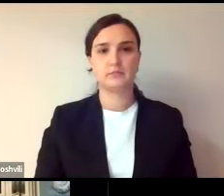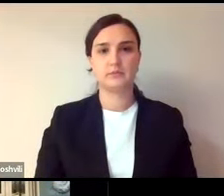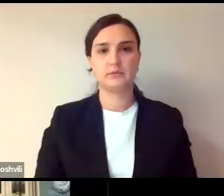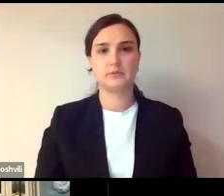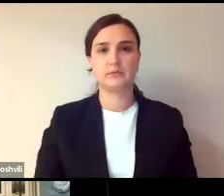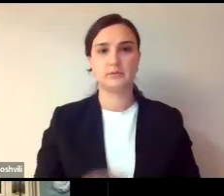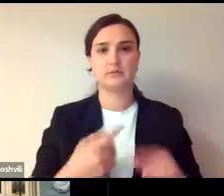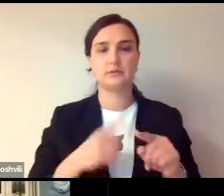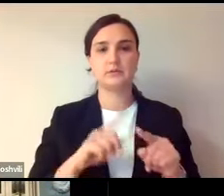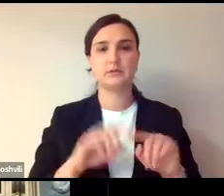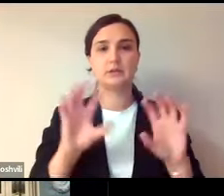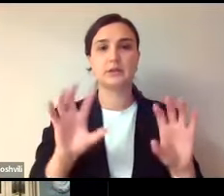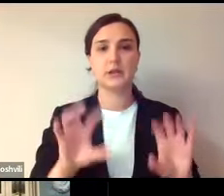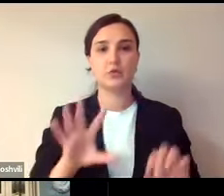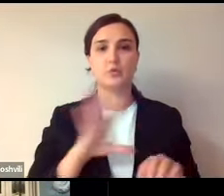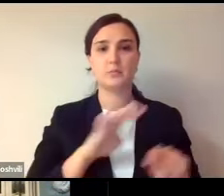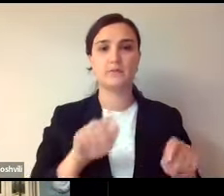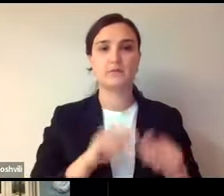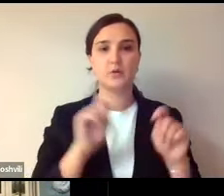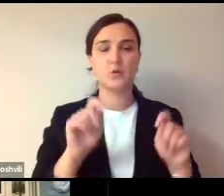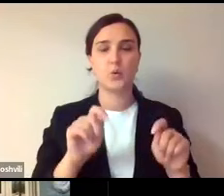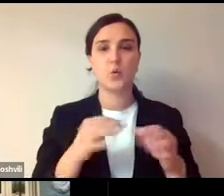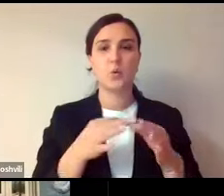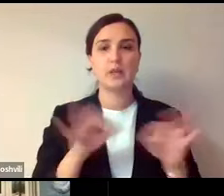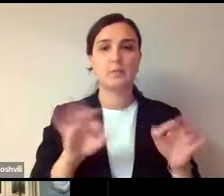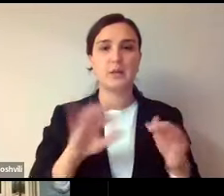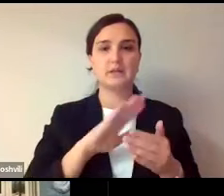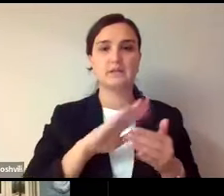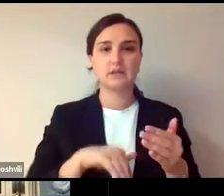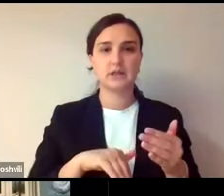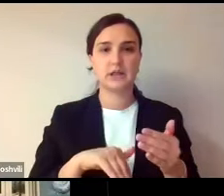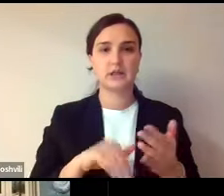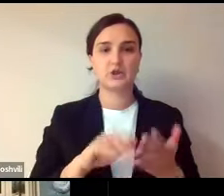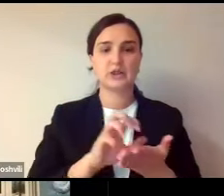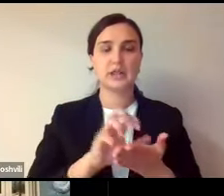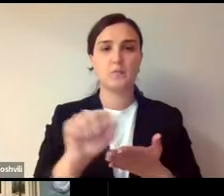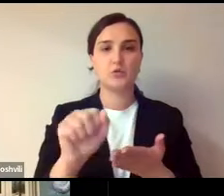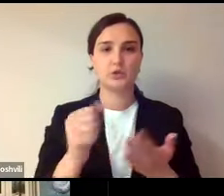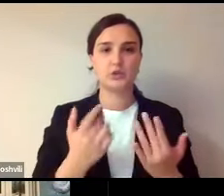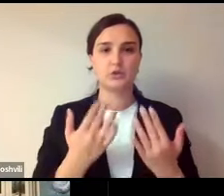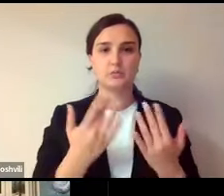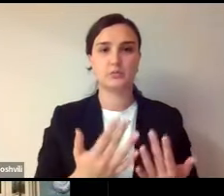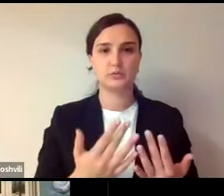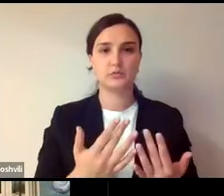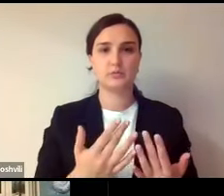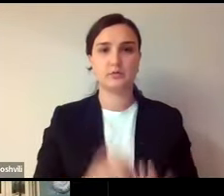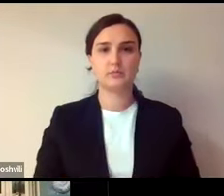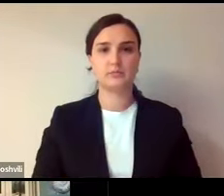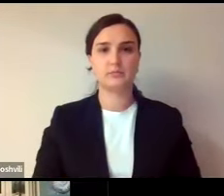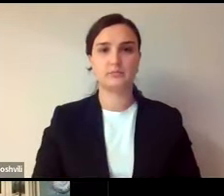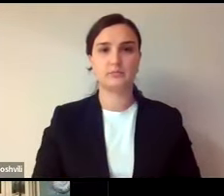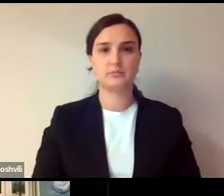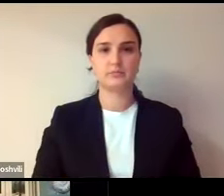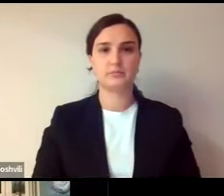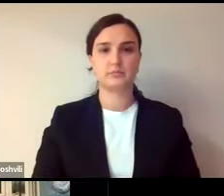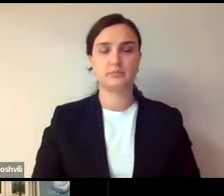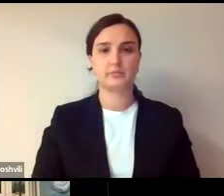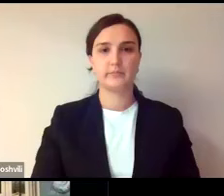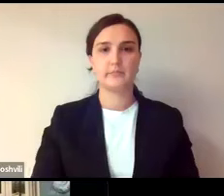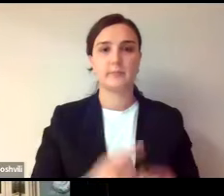ხო, დარღვეული, უნებართოდ აშენებული და ასე შემდეგ, დემონტაჟი მოთხოვნილი, რომელსაც არ დაემორჩილა და ასე შემდეგ,